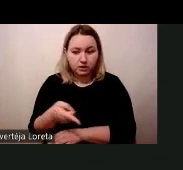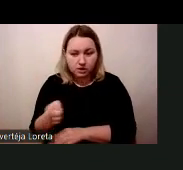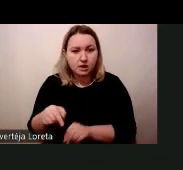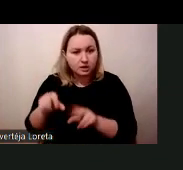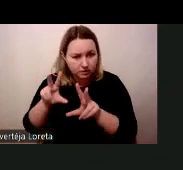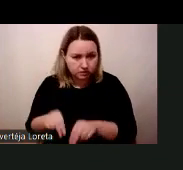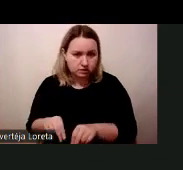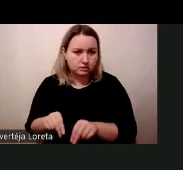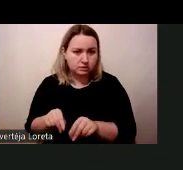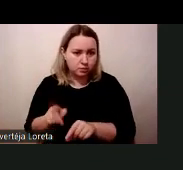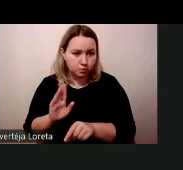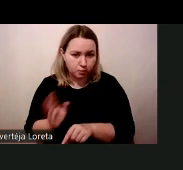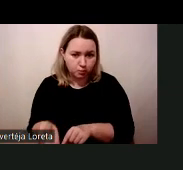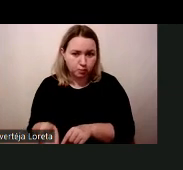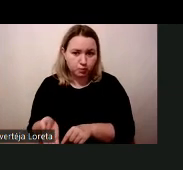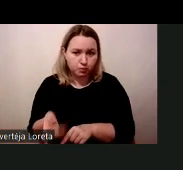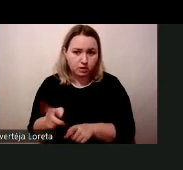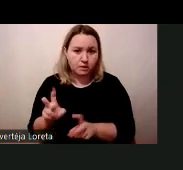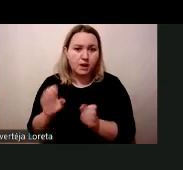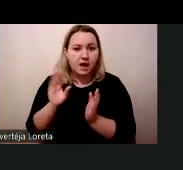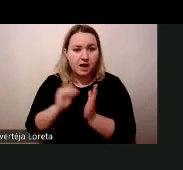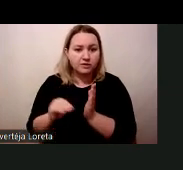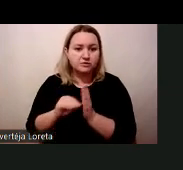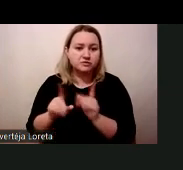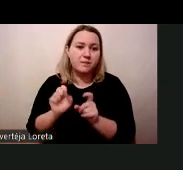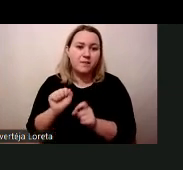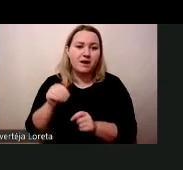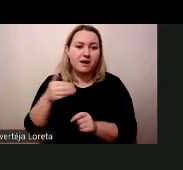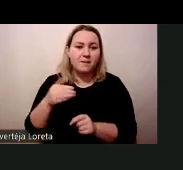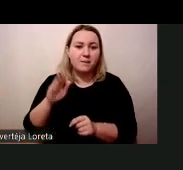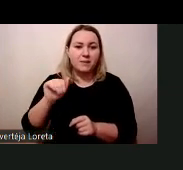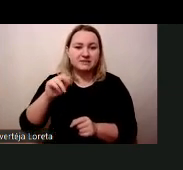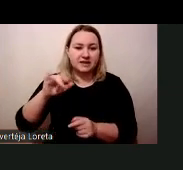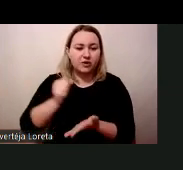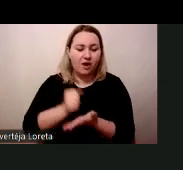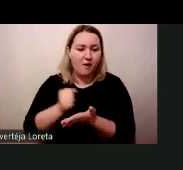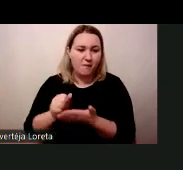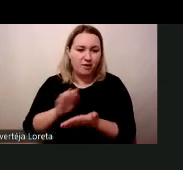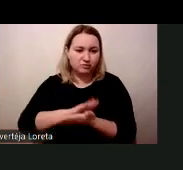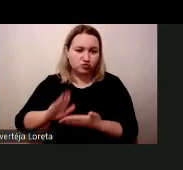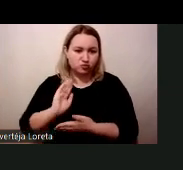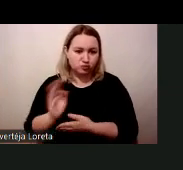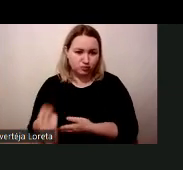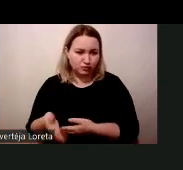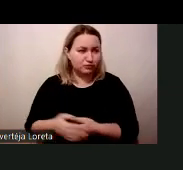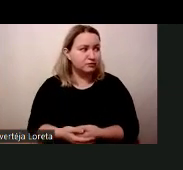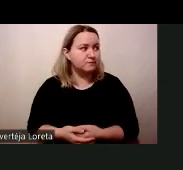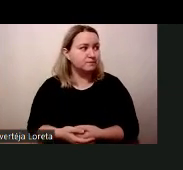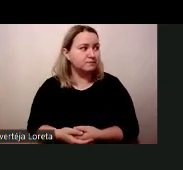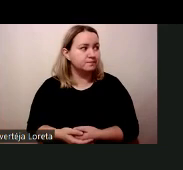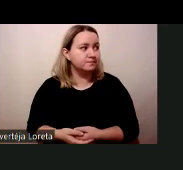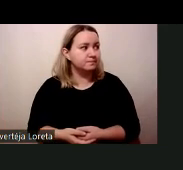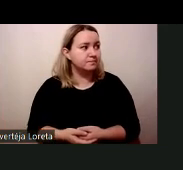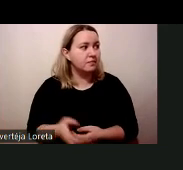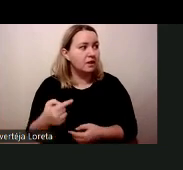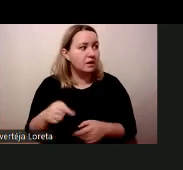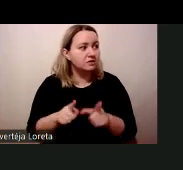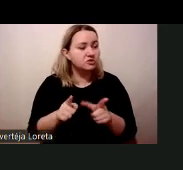galima sakyti, raštingumo ambasadoriais. Ir kad tai būtų vykdoma reguliariai,